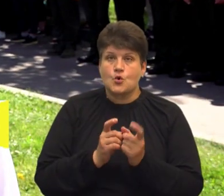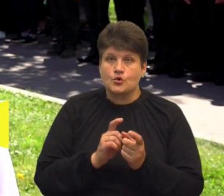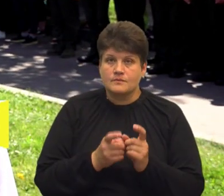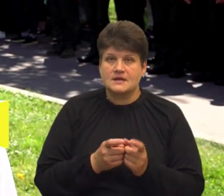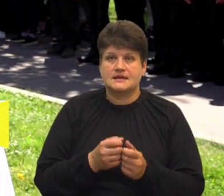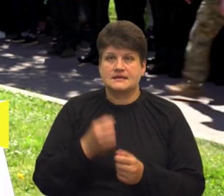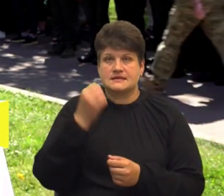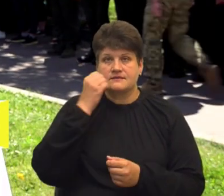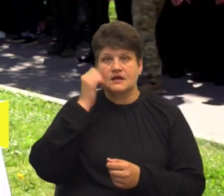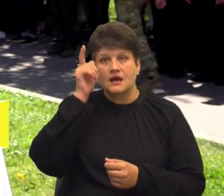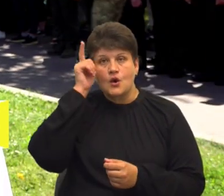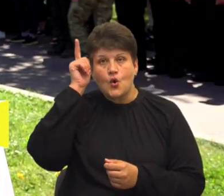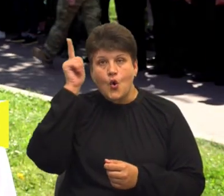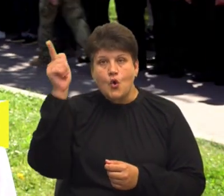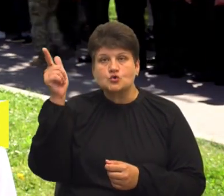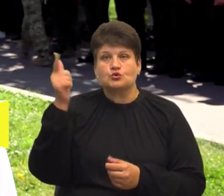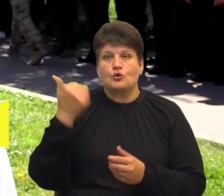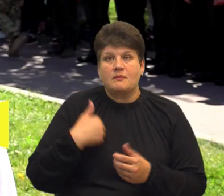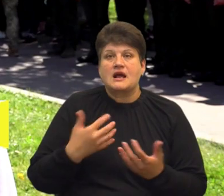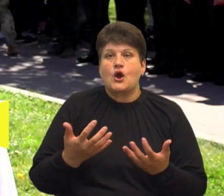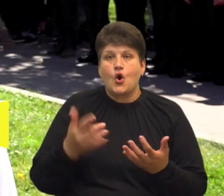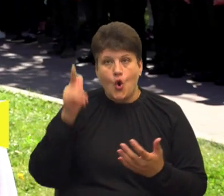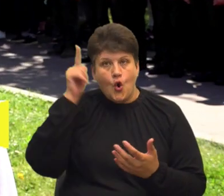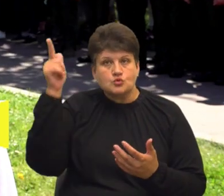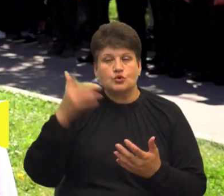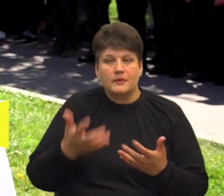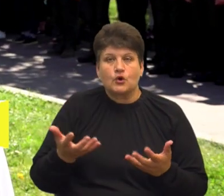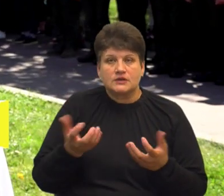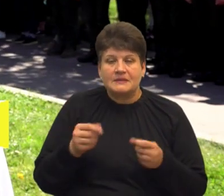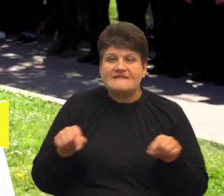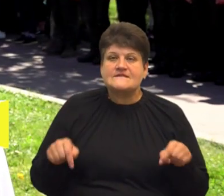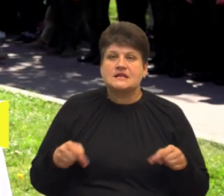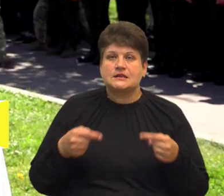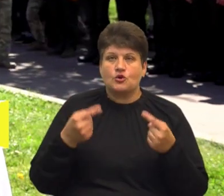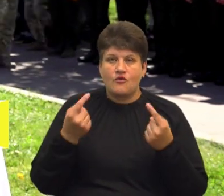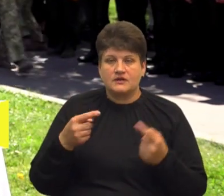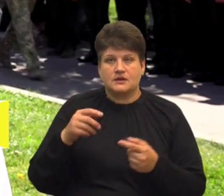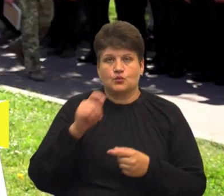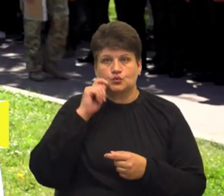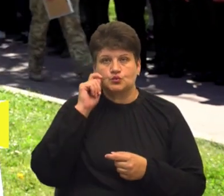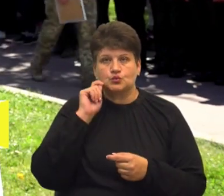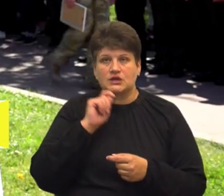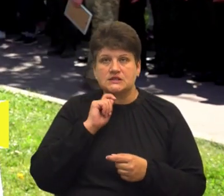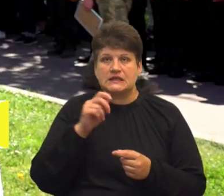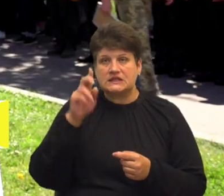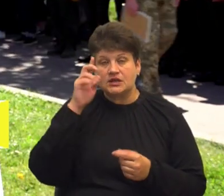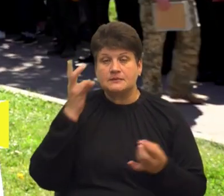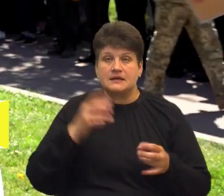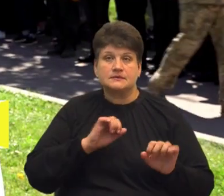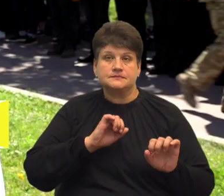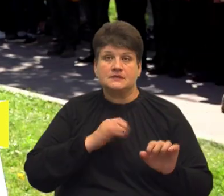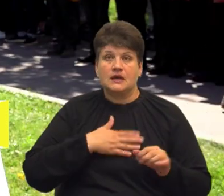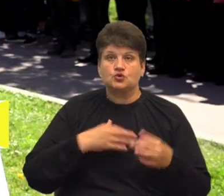Господа відновлення Української Держави треба відстоювати нашу